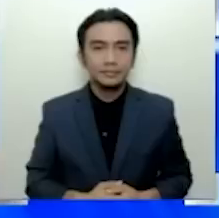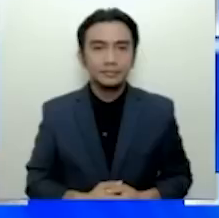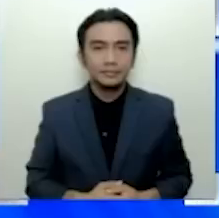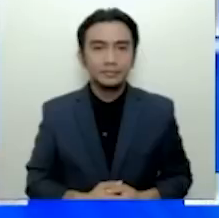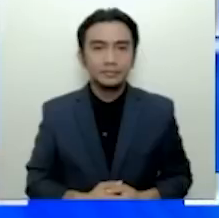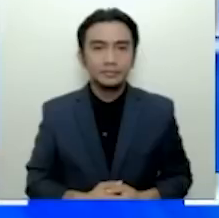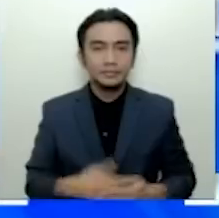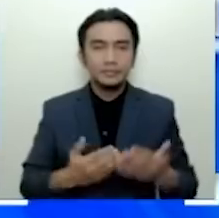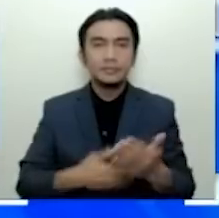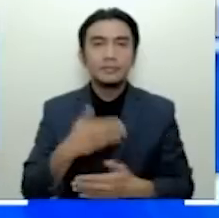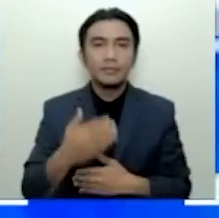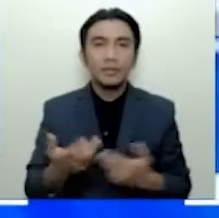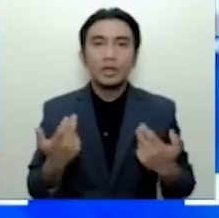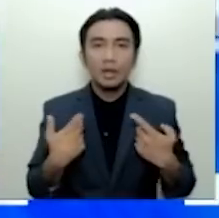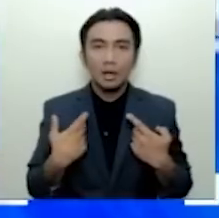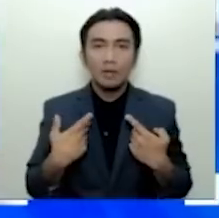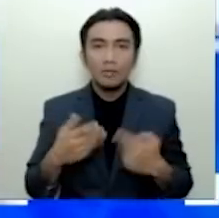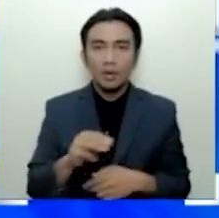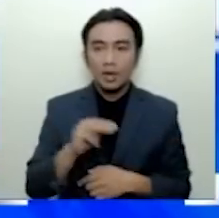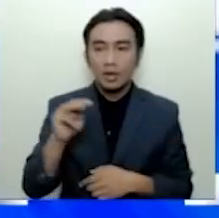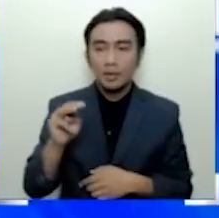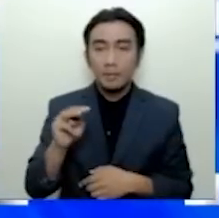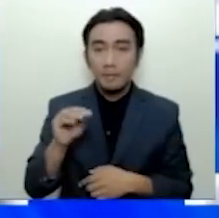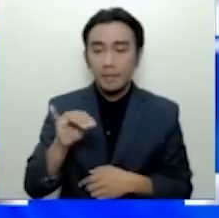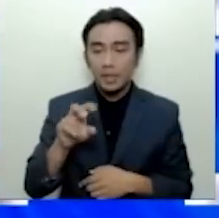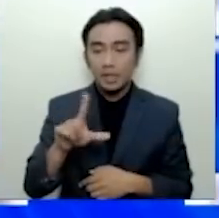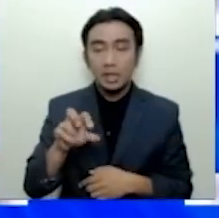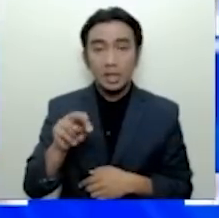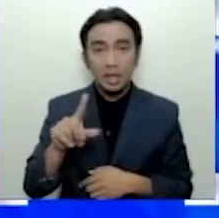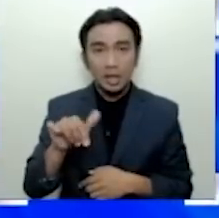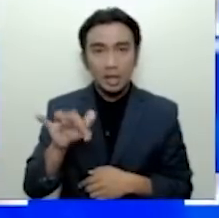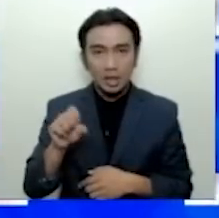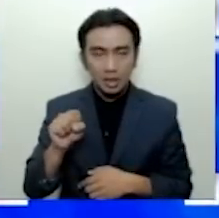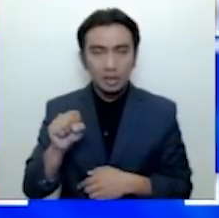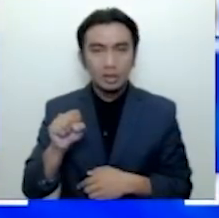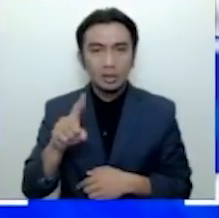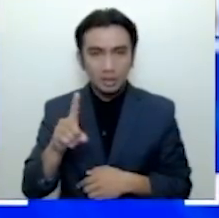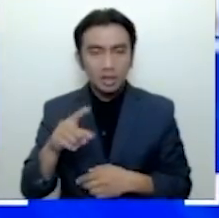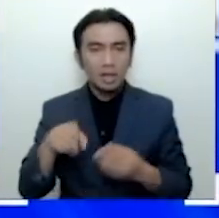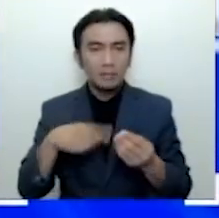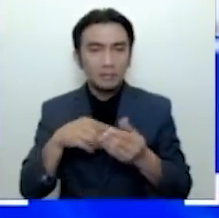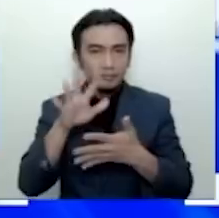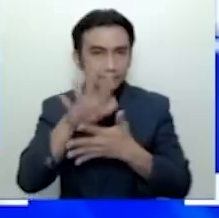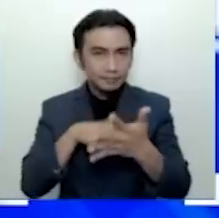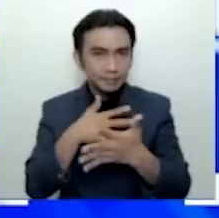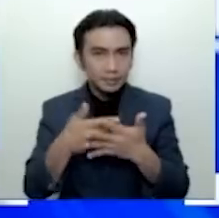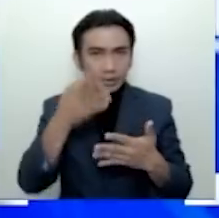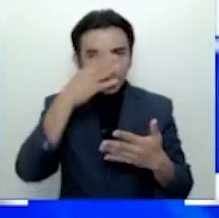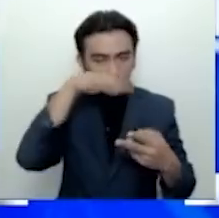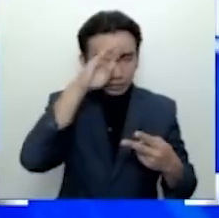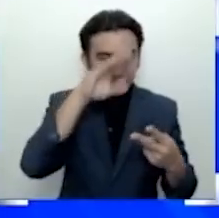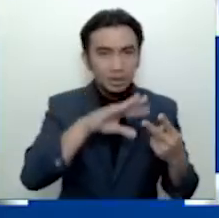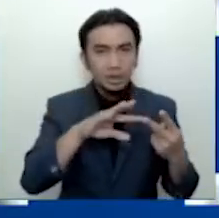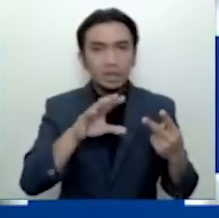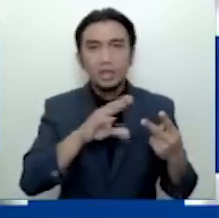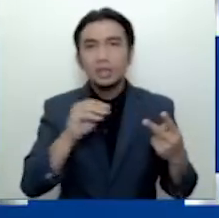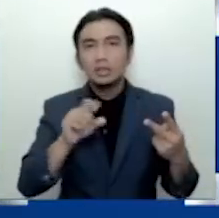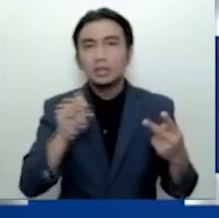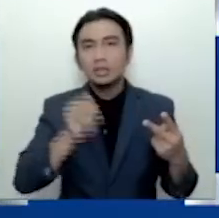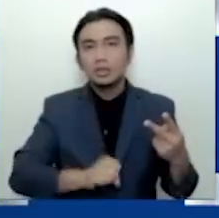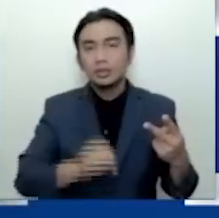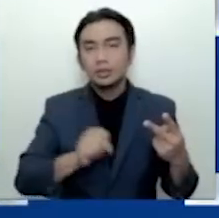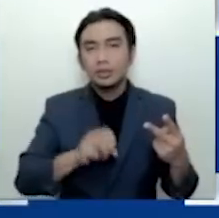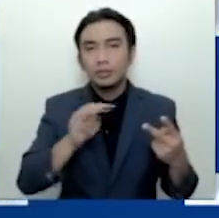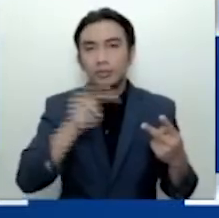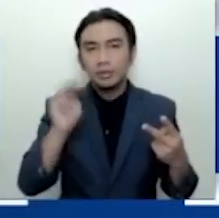Samantala, naglabas sa Maynila ng panibagong abiso ng water service interruptions para sa ilang bahagi ng Cavite at Southern Metro Manila. Ilang lugar po